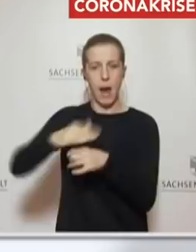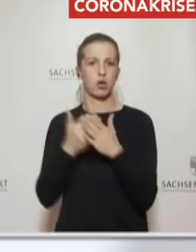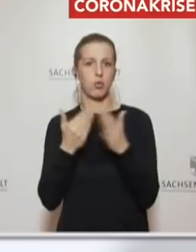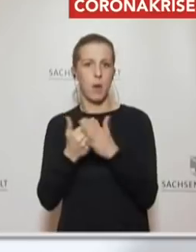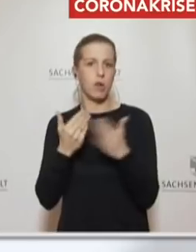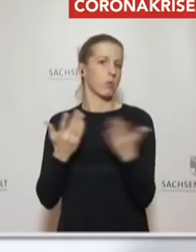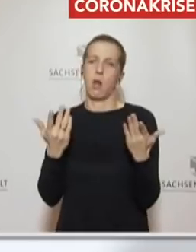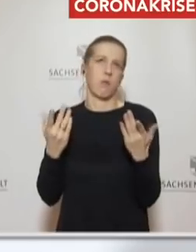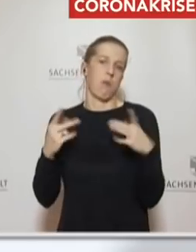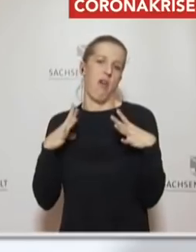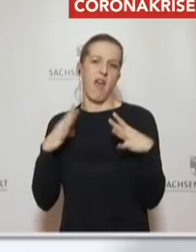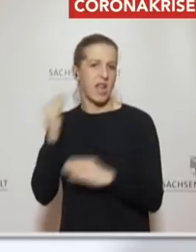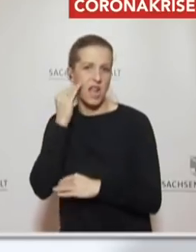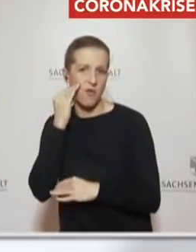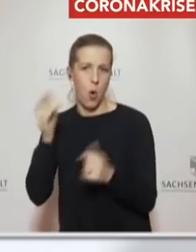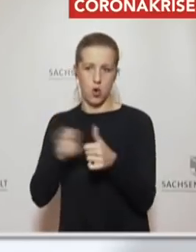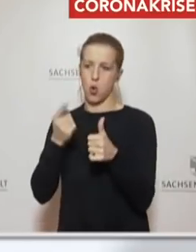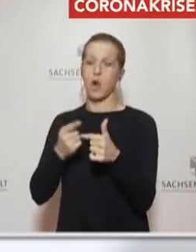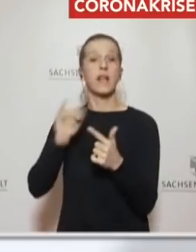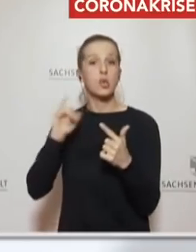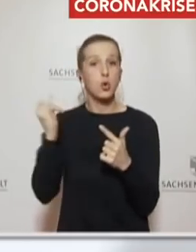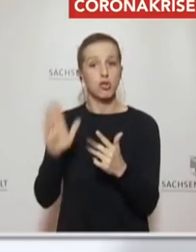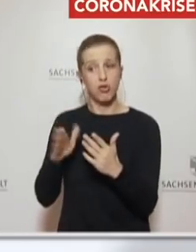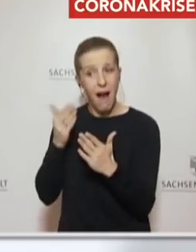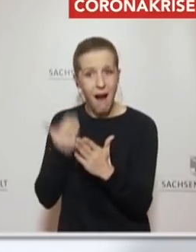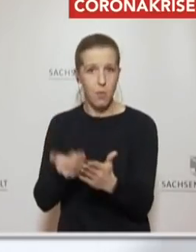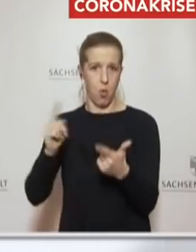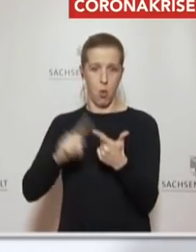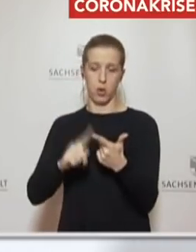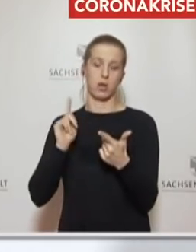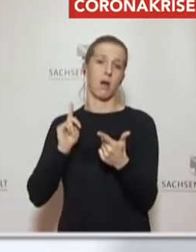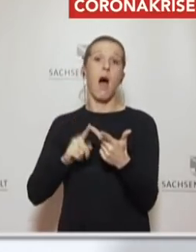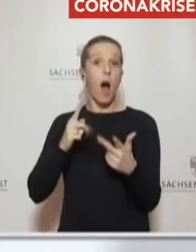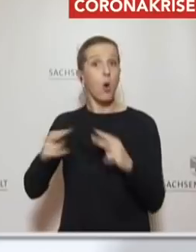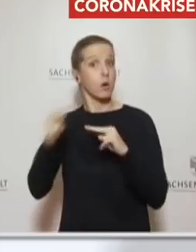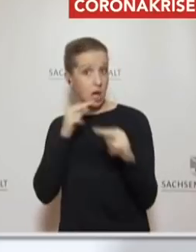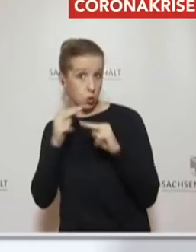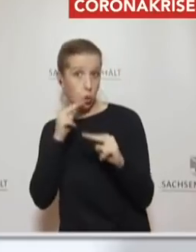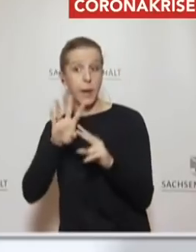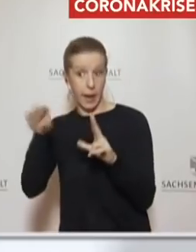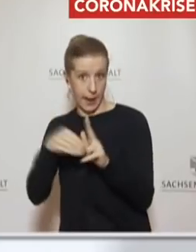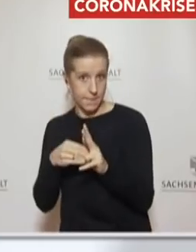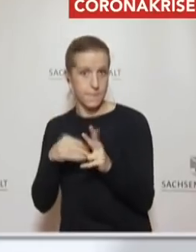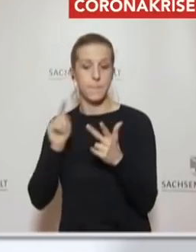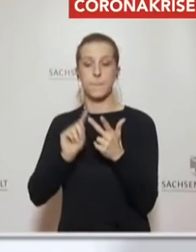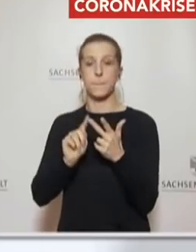bestimmter touristischer Angebote, bestimmter auch gastronomischer Angebote